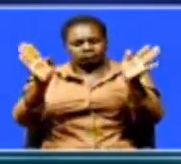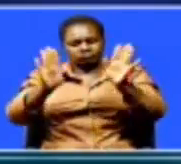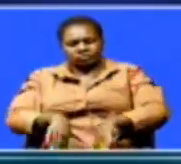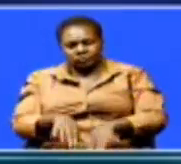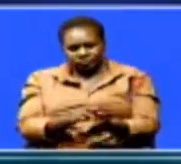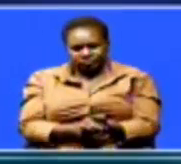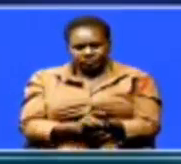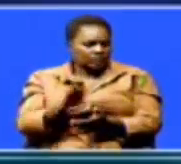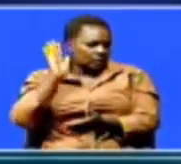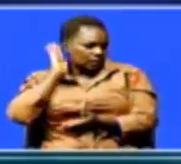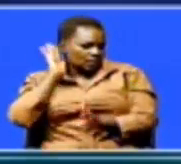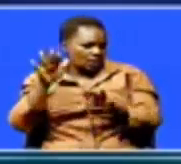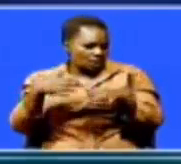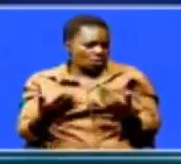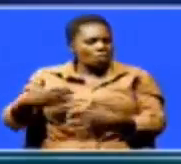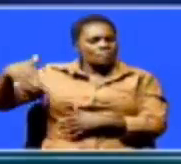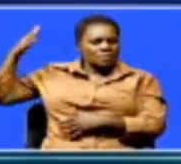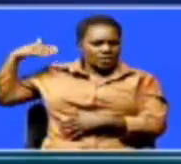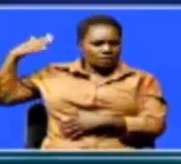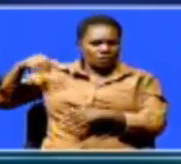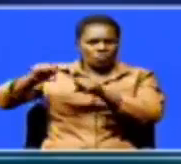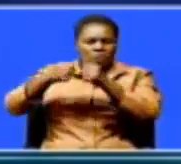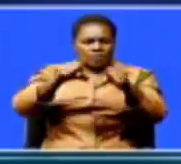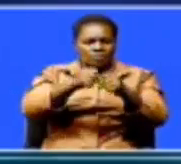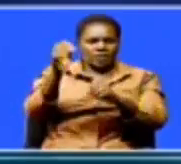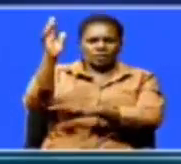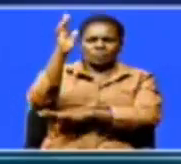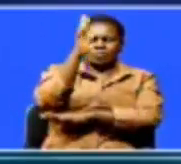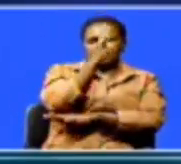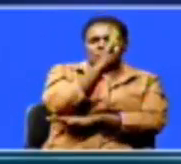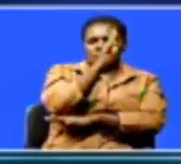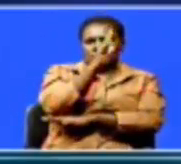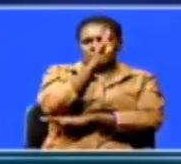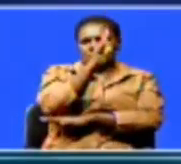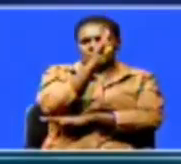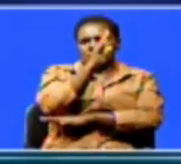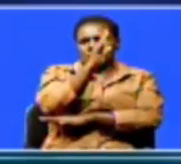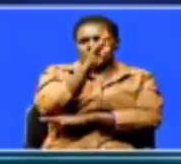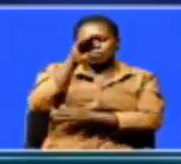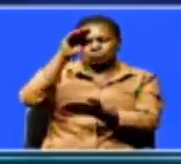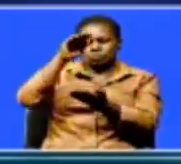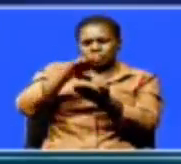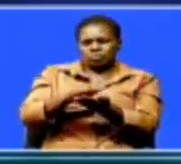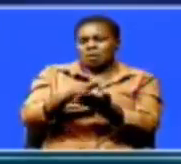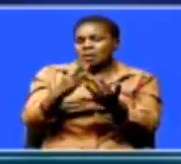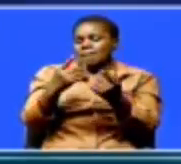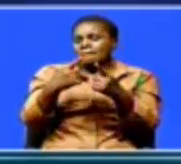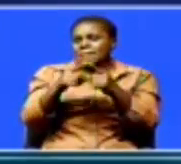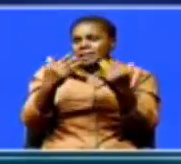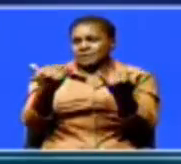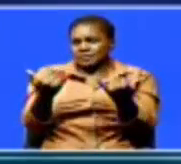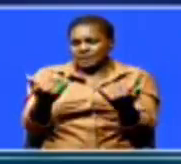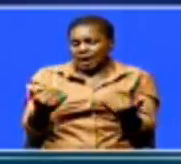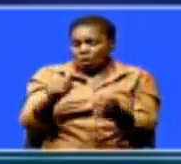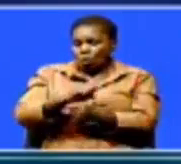sasa. Inaripotiwa kuwa awali uharibifu msituni Arabuko Sokoke ulikuwa umepungua, lakini kutokana na